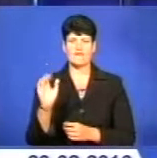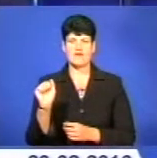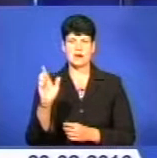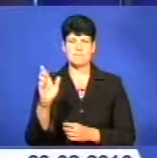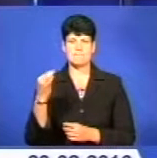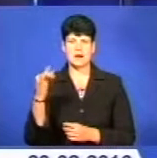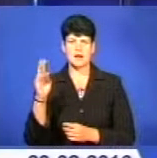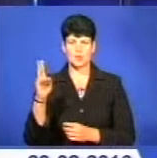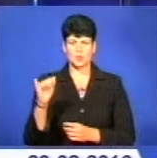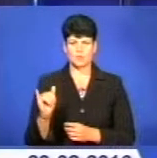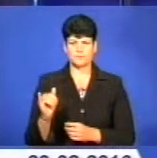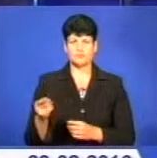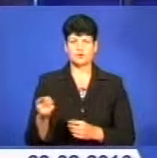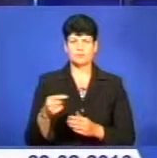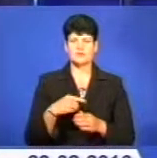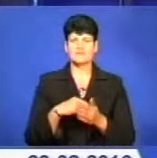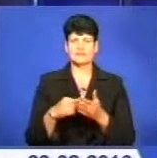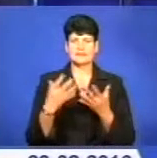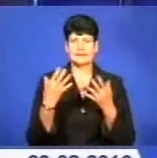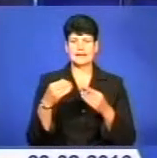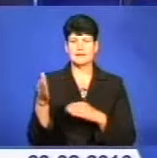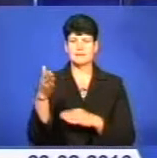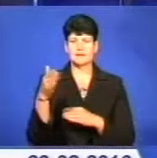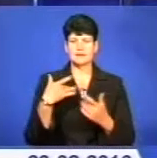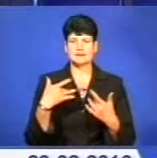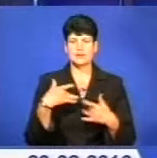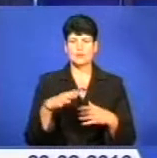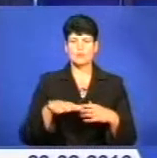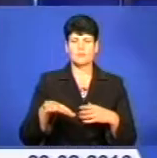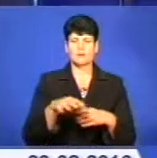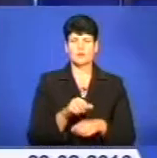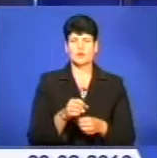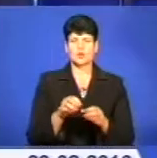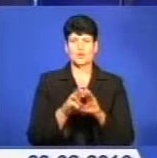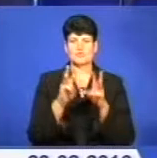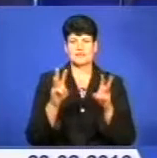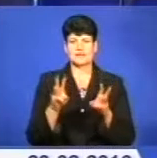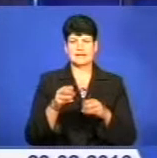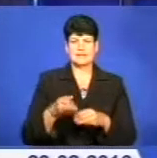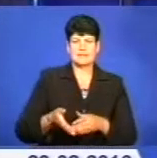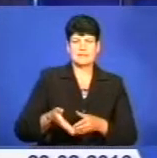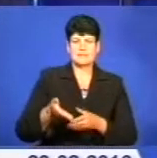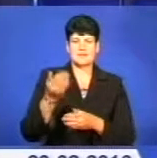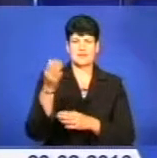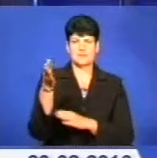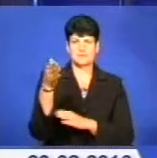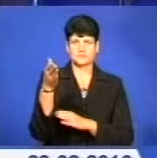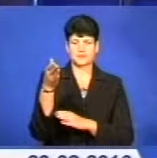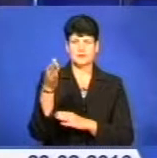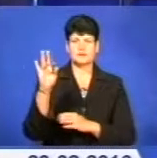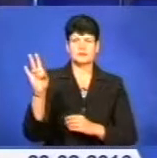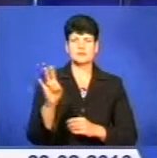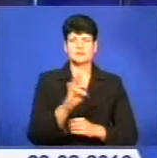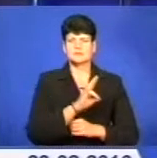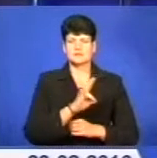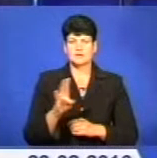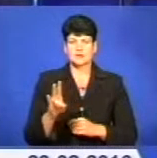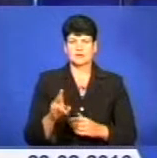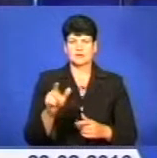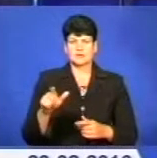У Тернополі відзначили День прапора на театральному майдані, освятили та підняли національний стяг. Духовенство, влада та громада